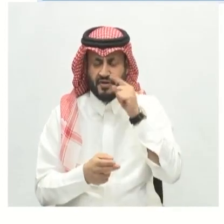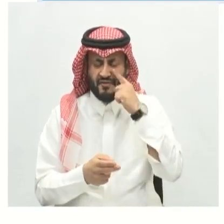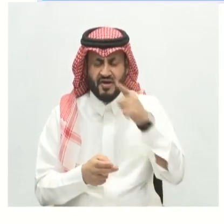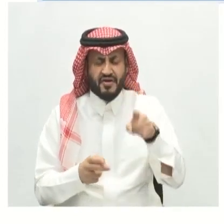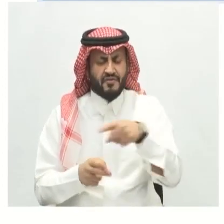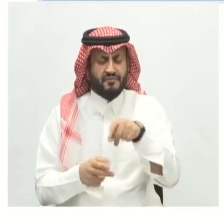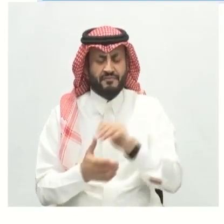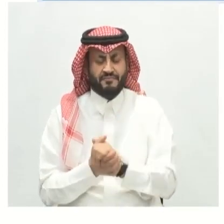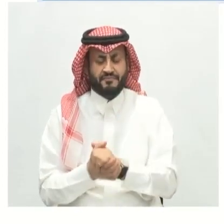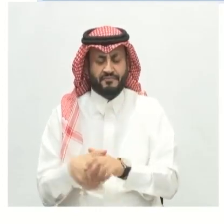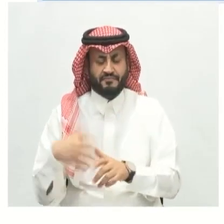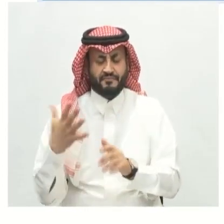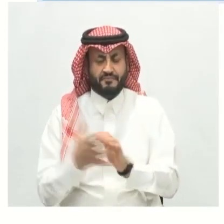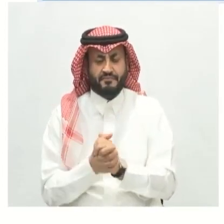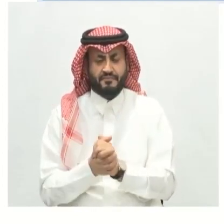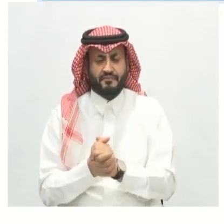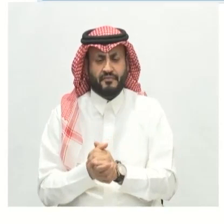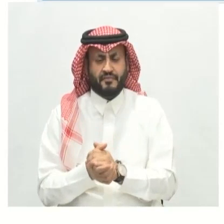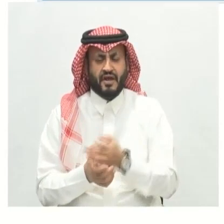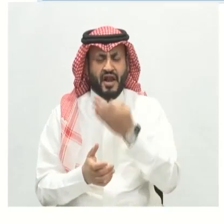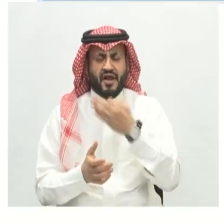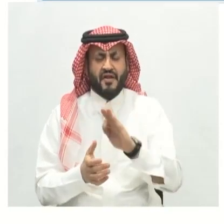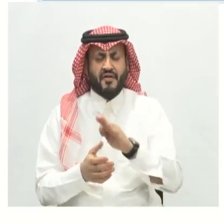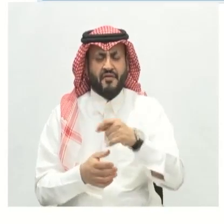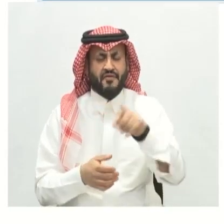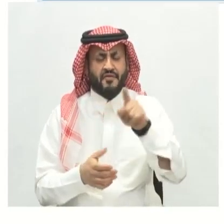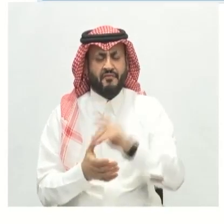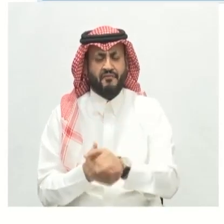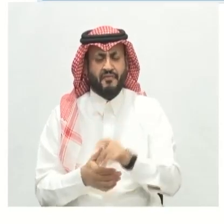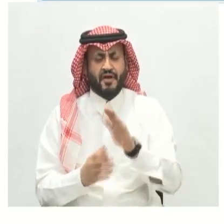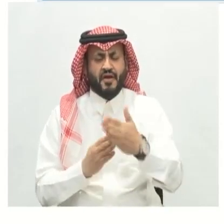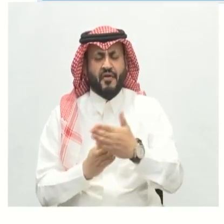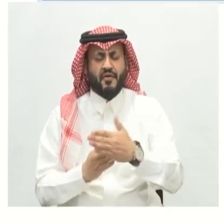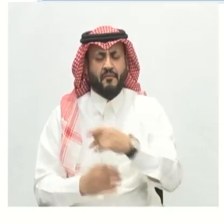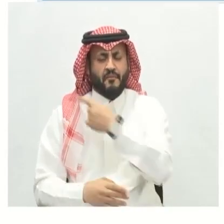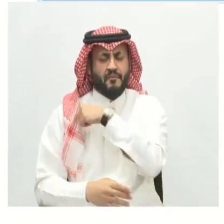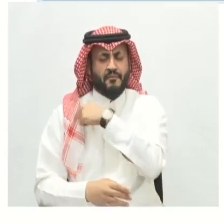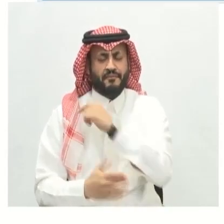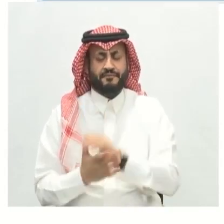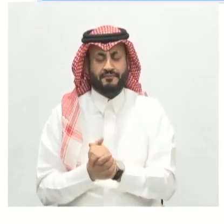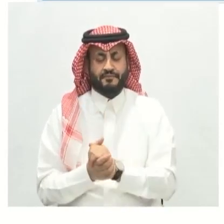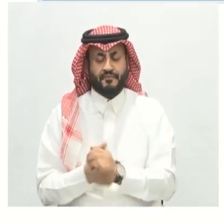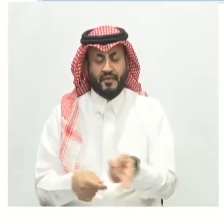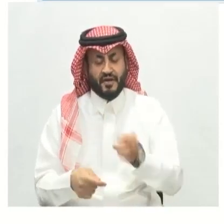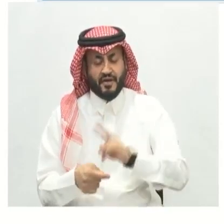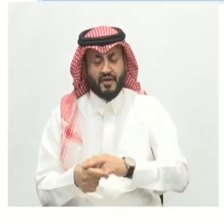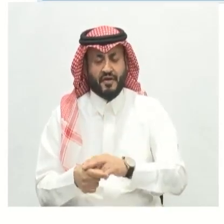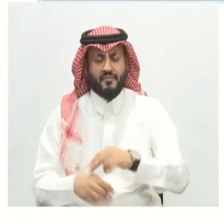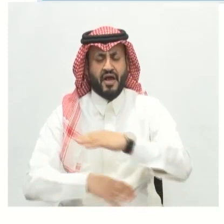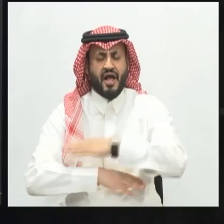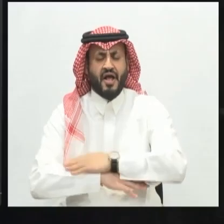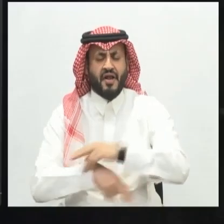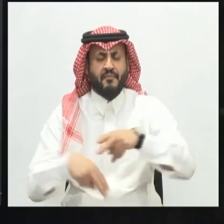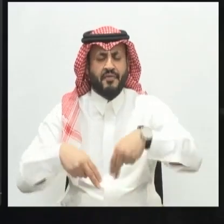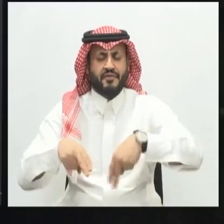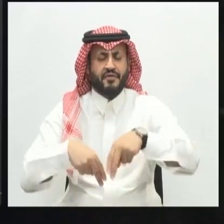البصر خامسا الامر بالمعروف والنهي عن المنكر مره اخرى اداب الطريق